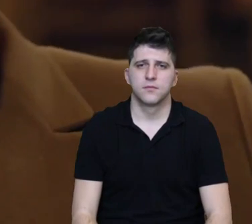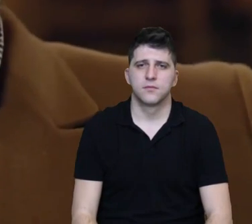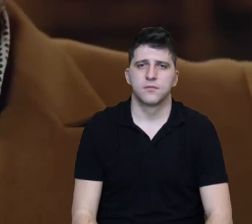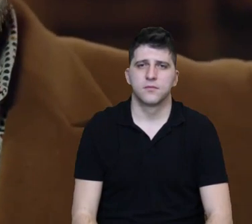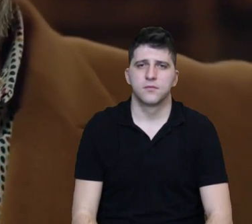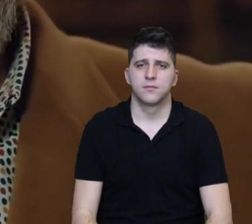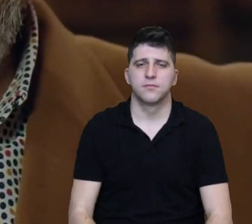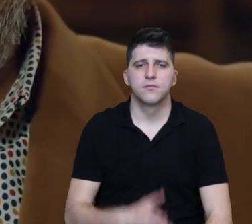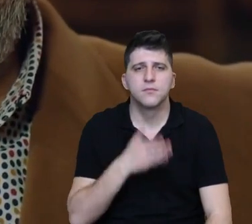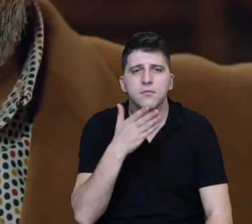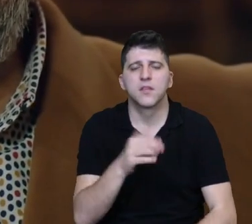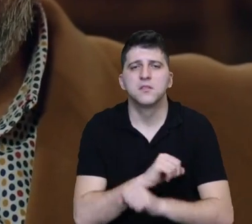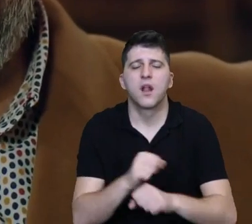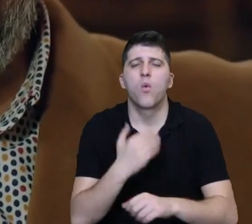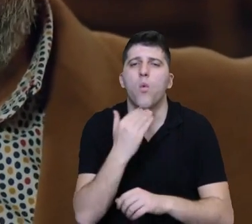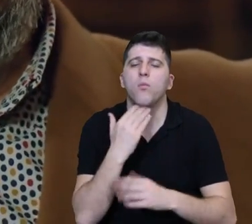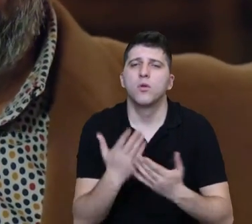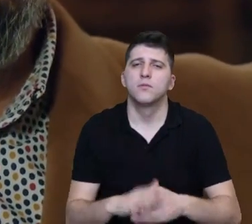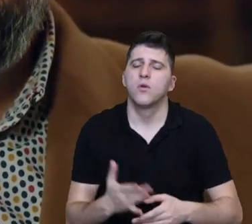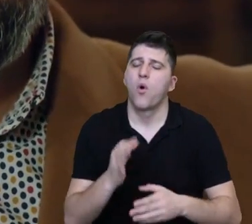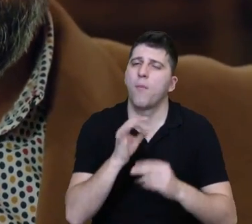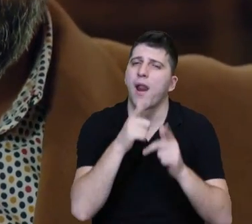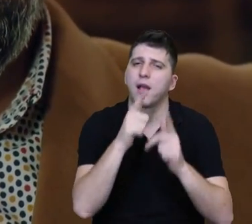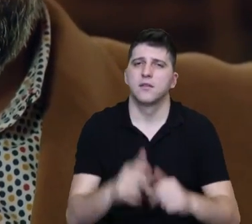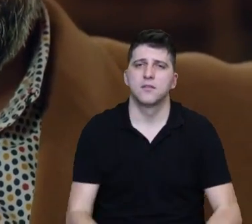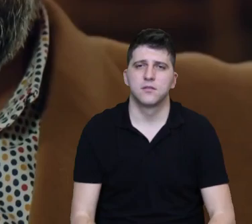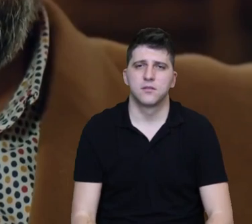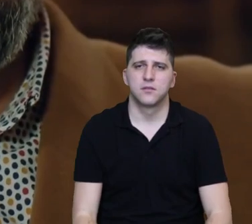Hava giderken avlanmak diye buna denir. O barak.